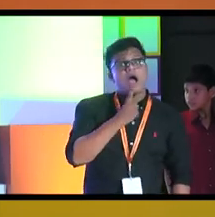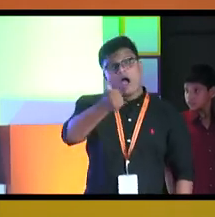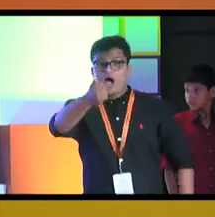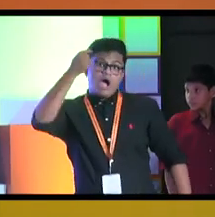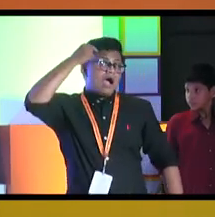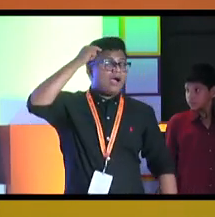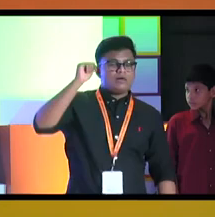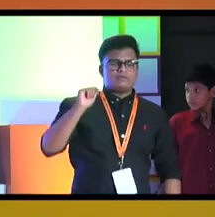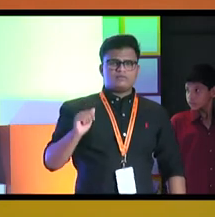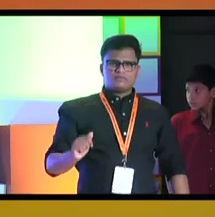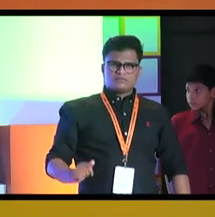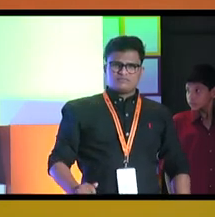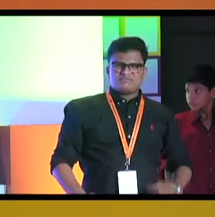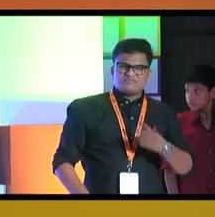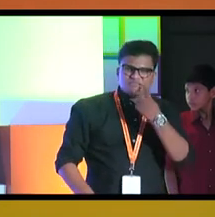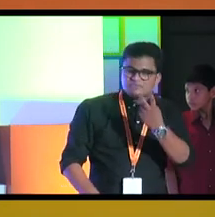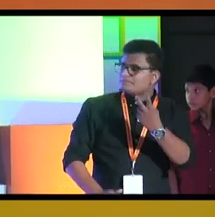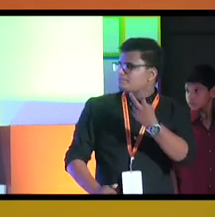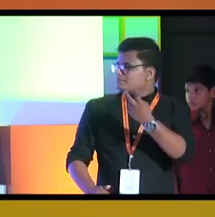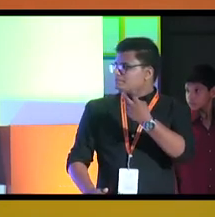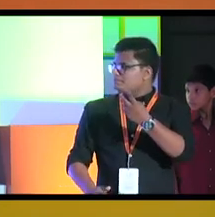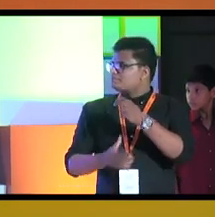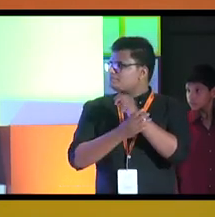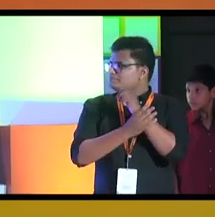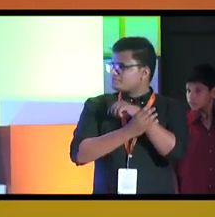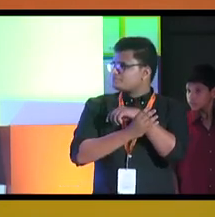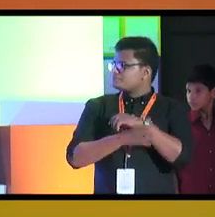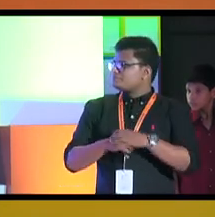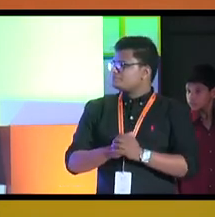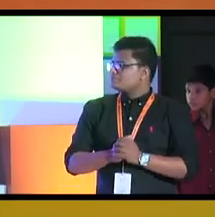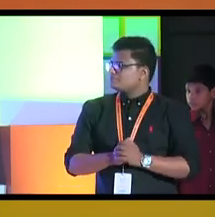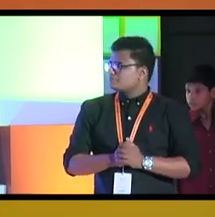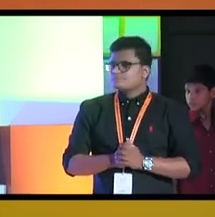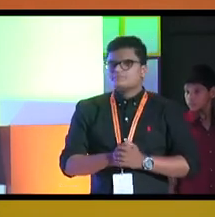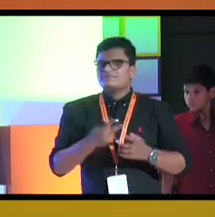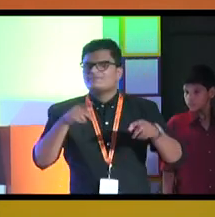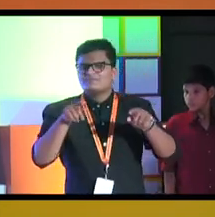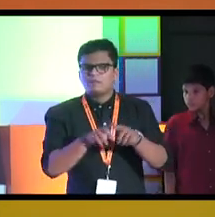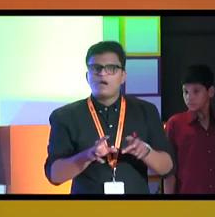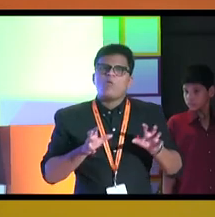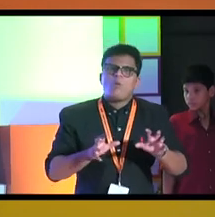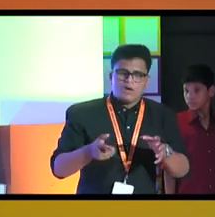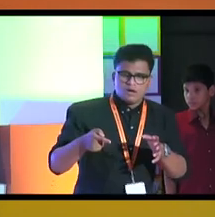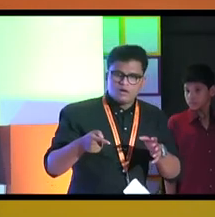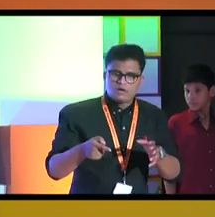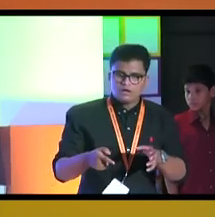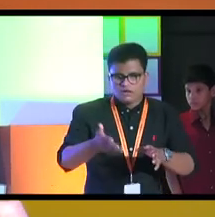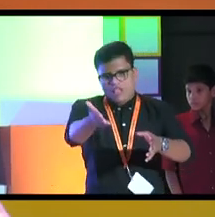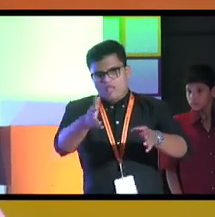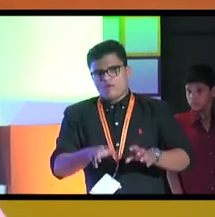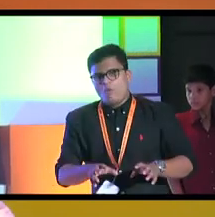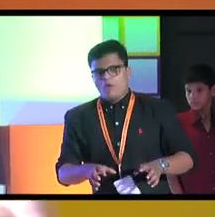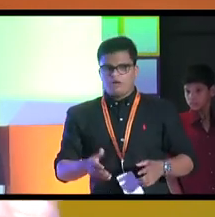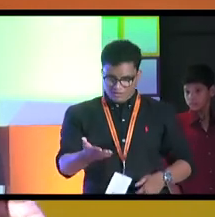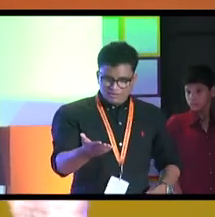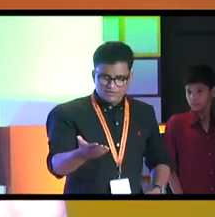अच्छी होती है. येस द डॉग, पर हम इनको कुत्ता ग्रुप तो नहीं बुला सकते थे, तो हमने इनका नाम